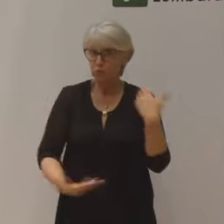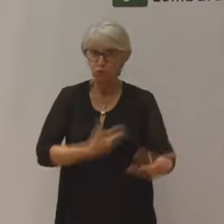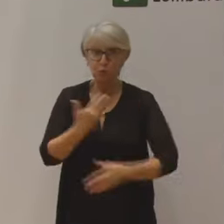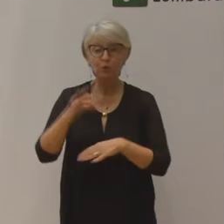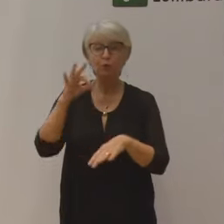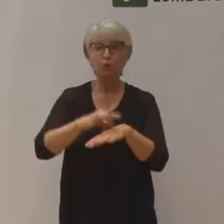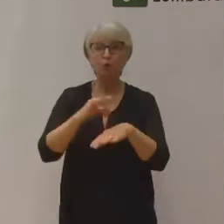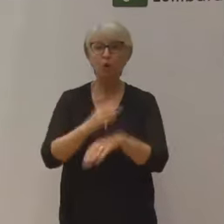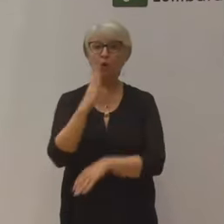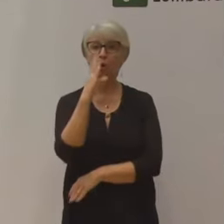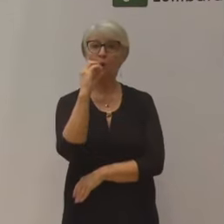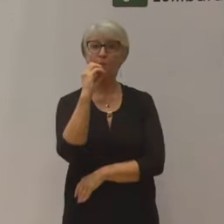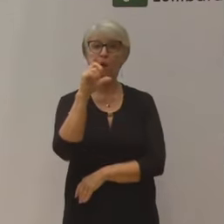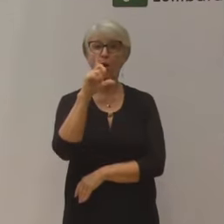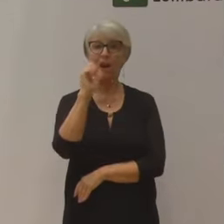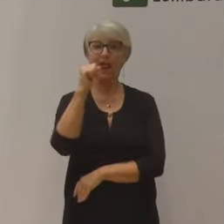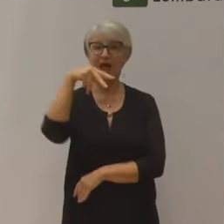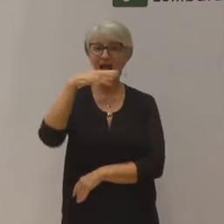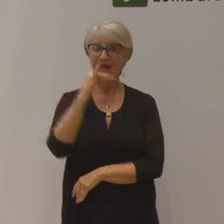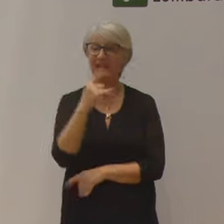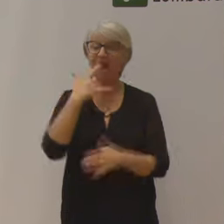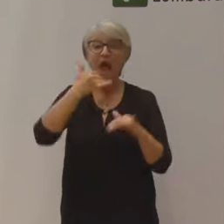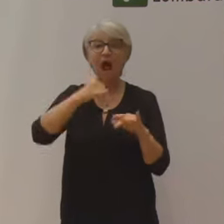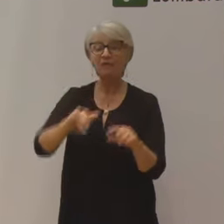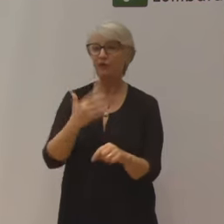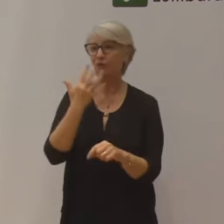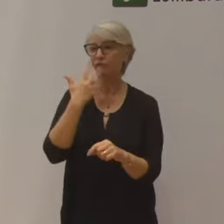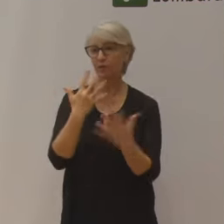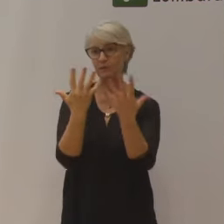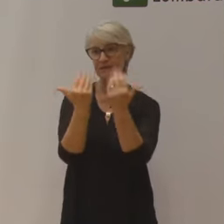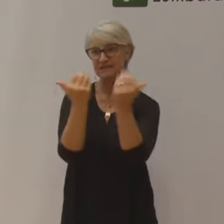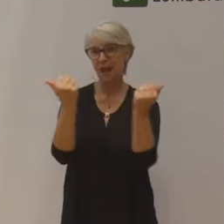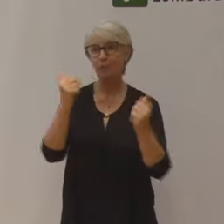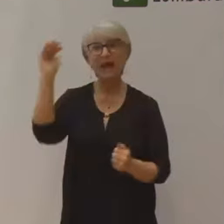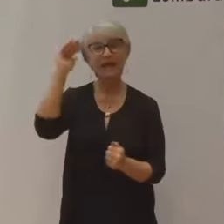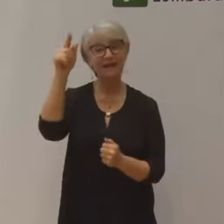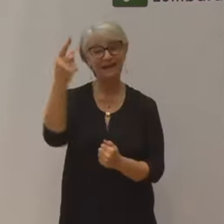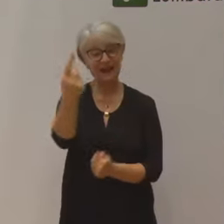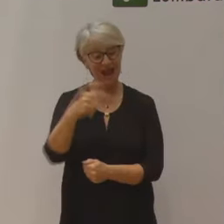dottor Bollani. Alla fine però poi vogliamo salutare i ragazzi.